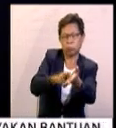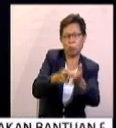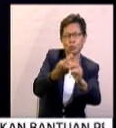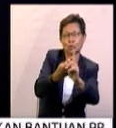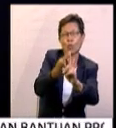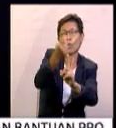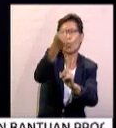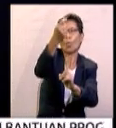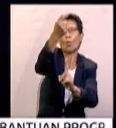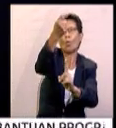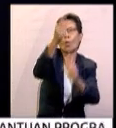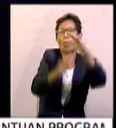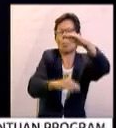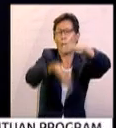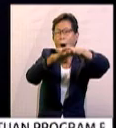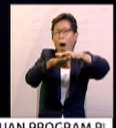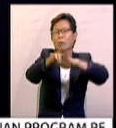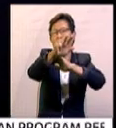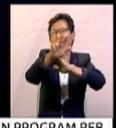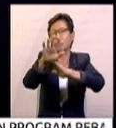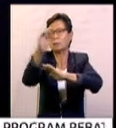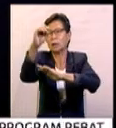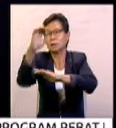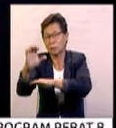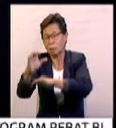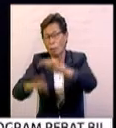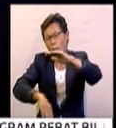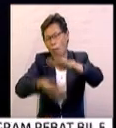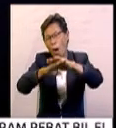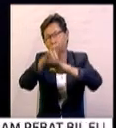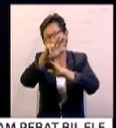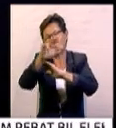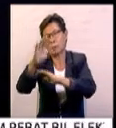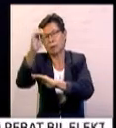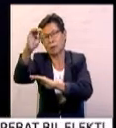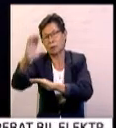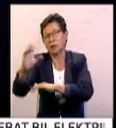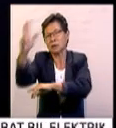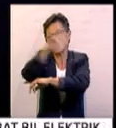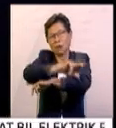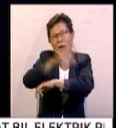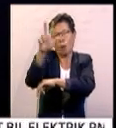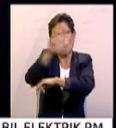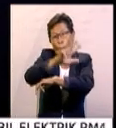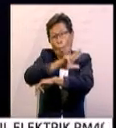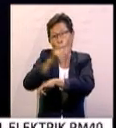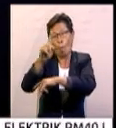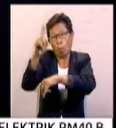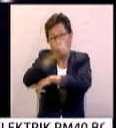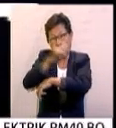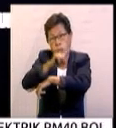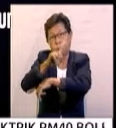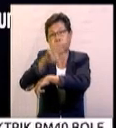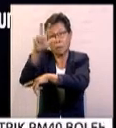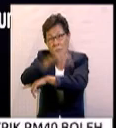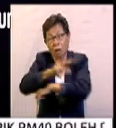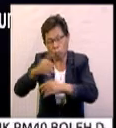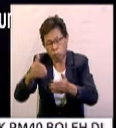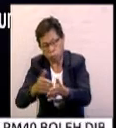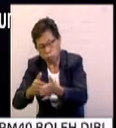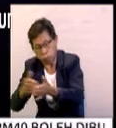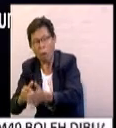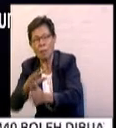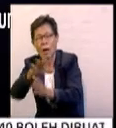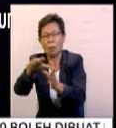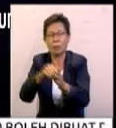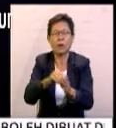suhu maksimum melebihi 35 darjah Celsius selama 3 hari berturut-turut, terutamanya